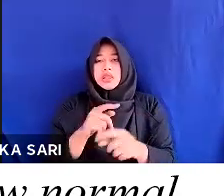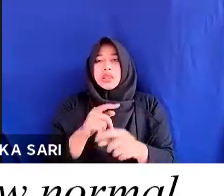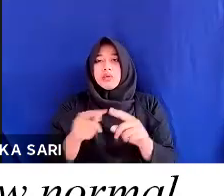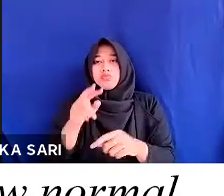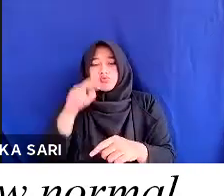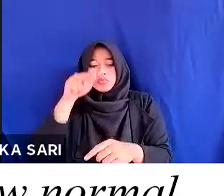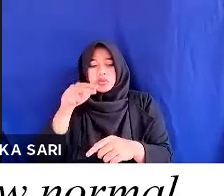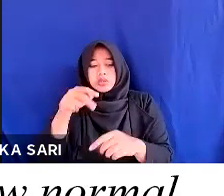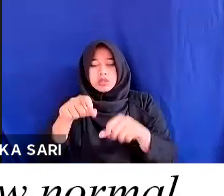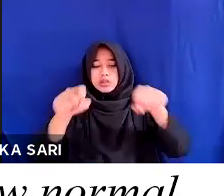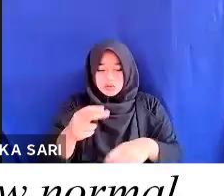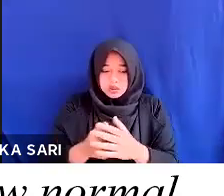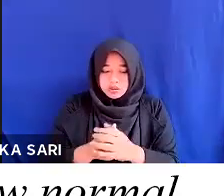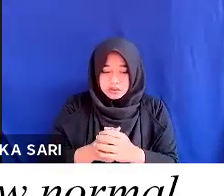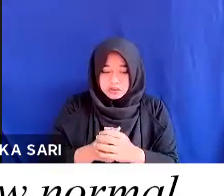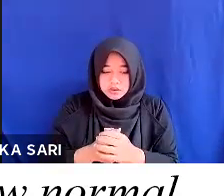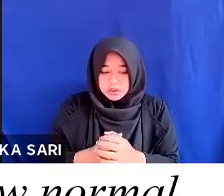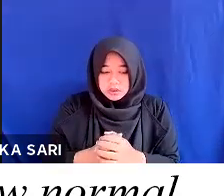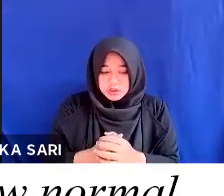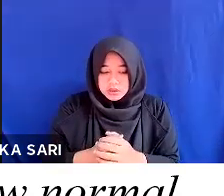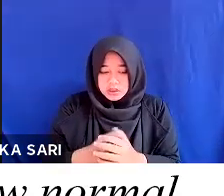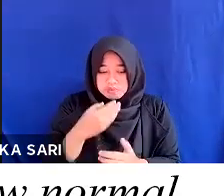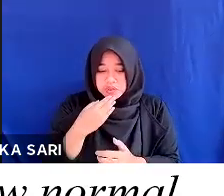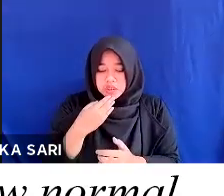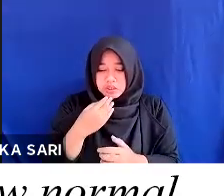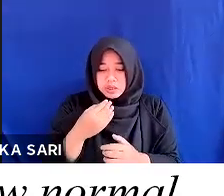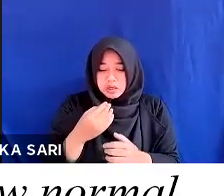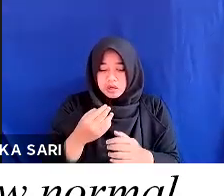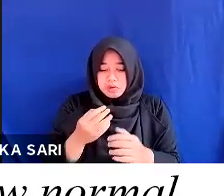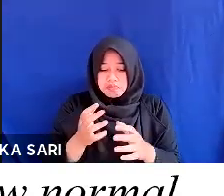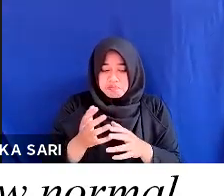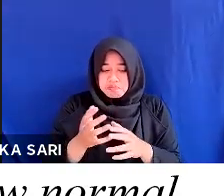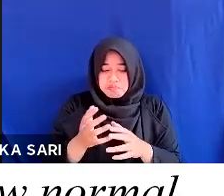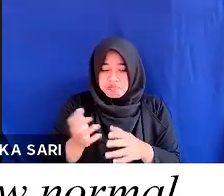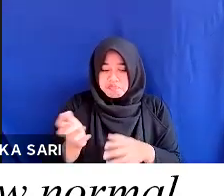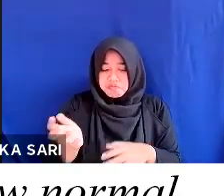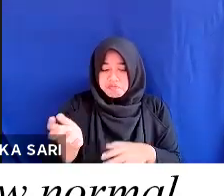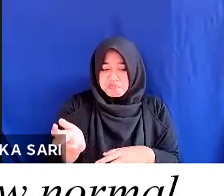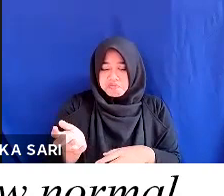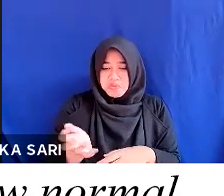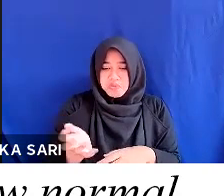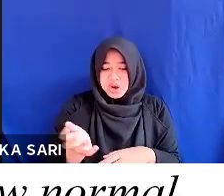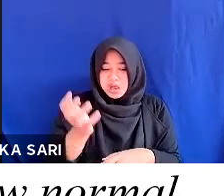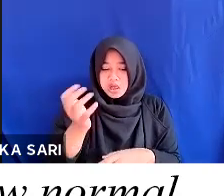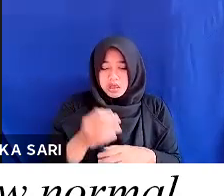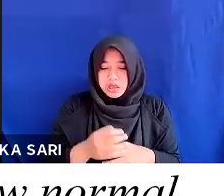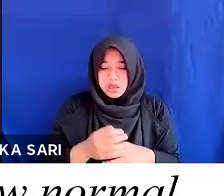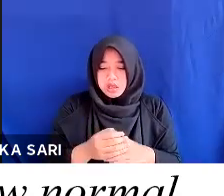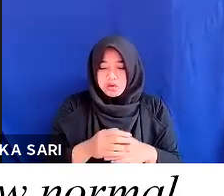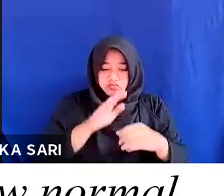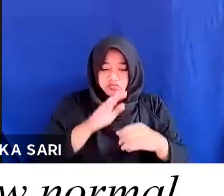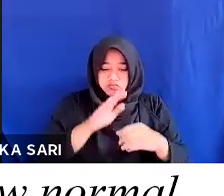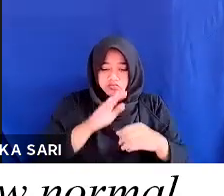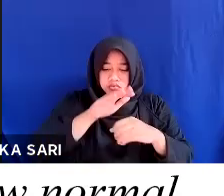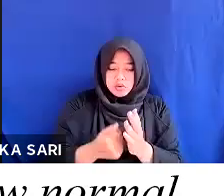kita meskipun biayanya mahal ya. Kemerosotan ekonomi telah meningkatkan pengangguran, kemiskinan, dan